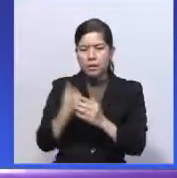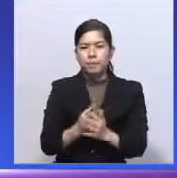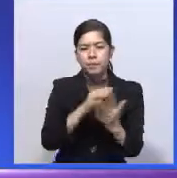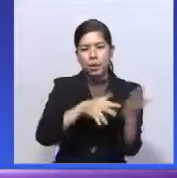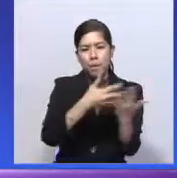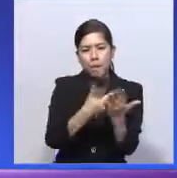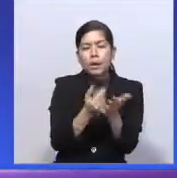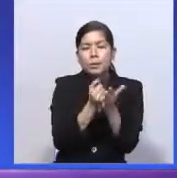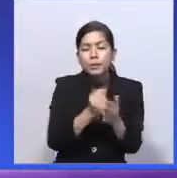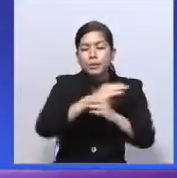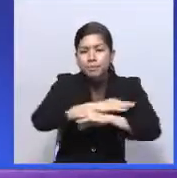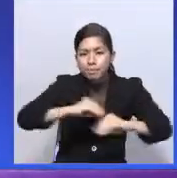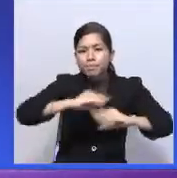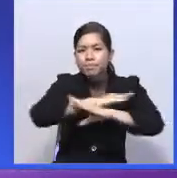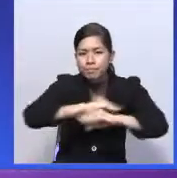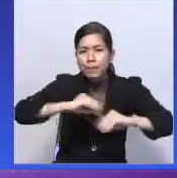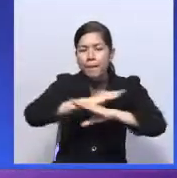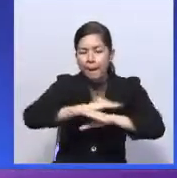ช่วยเหลือซึ่งกันและกันไปด้วยกัน